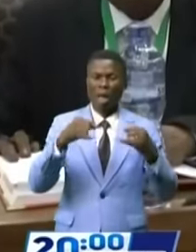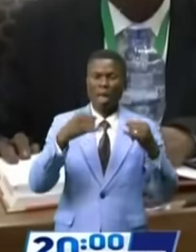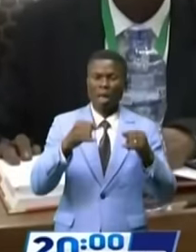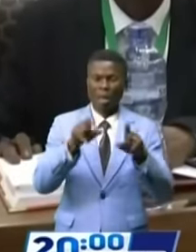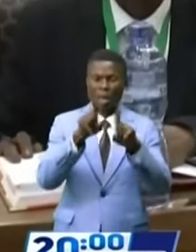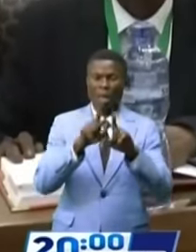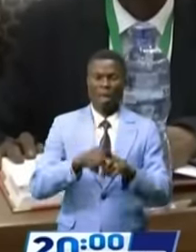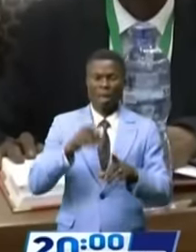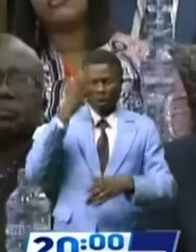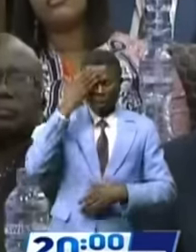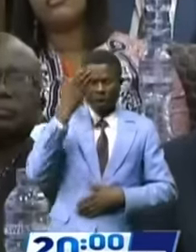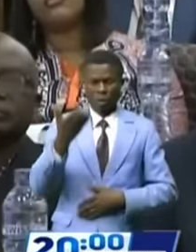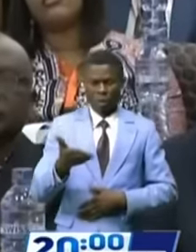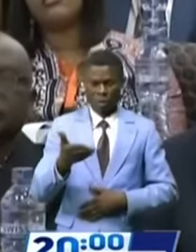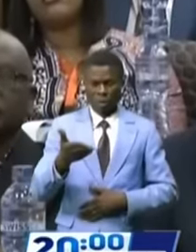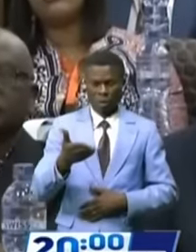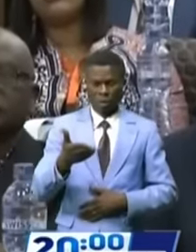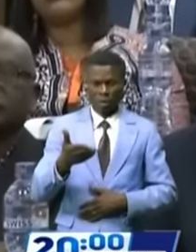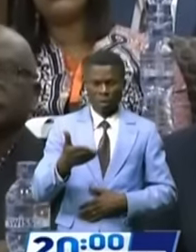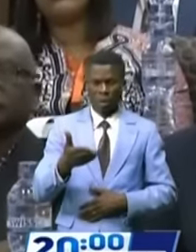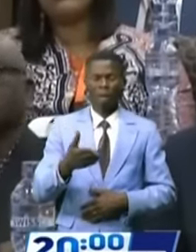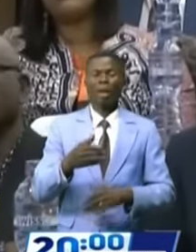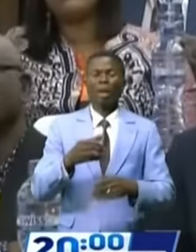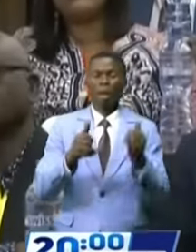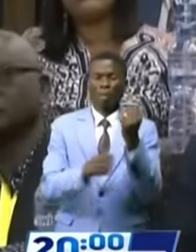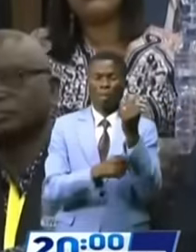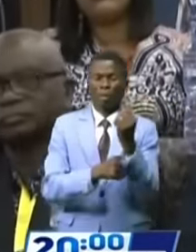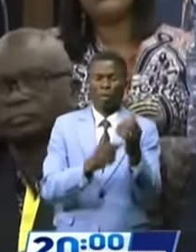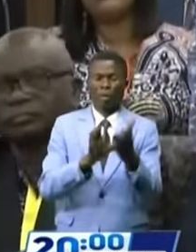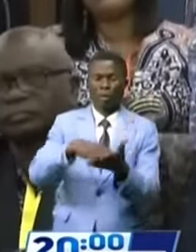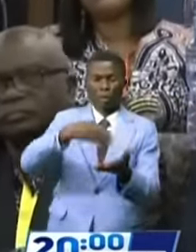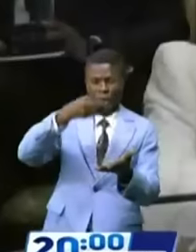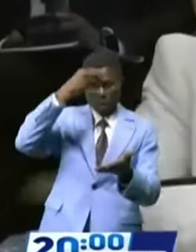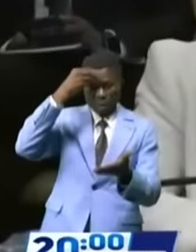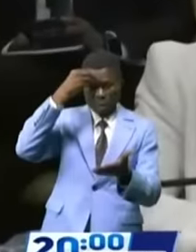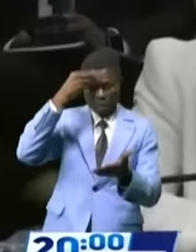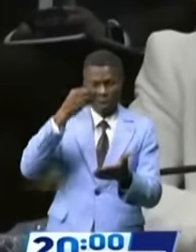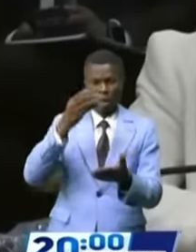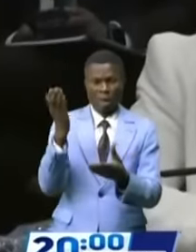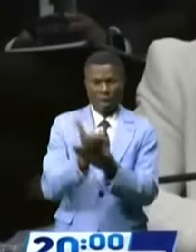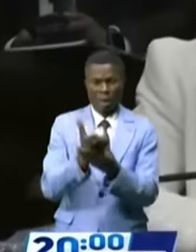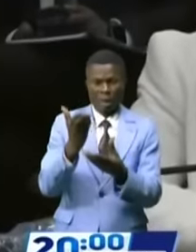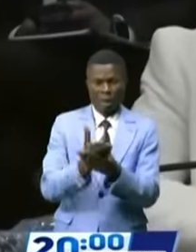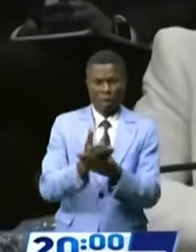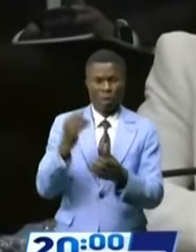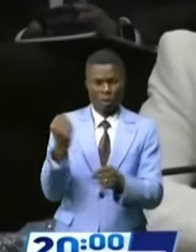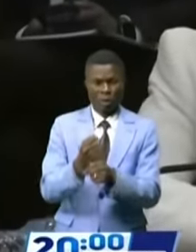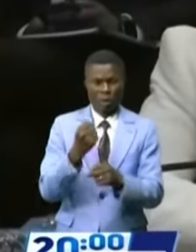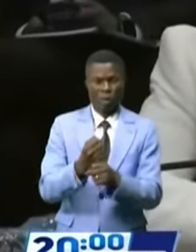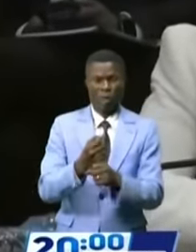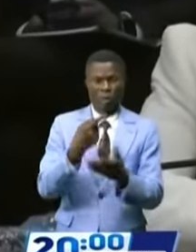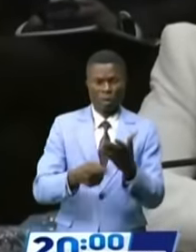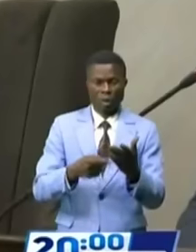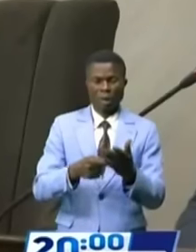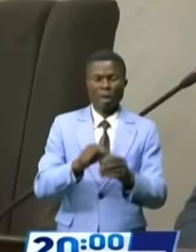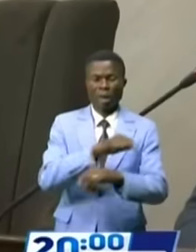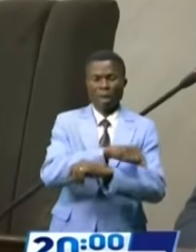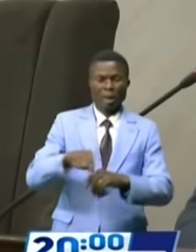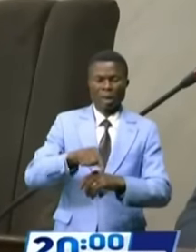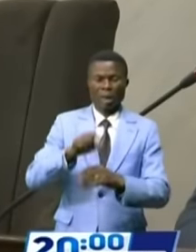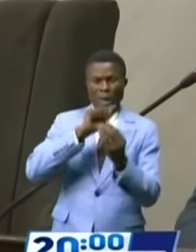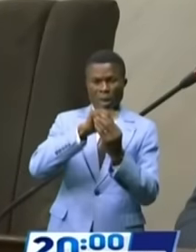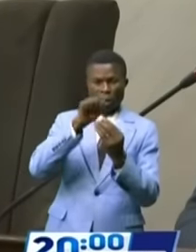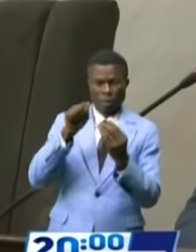de connaissances. Ces mandataires ont été outillés sur la documentation des travaux des commissariats aux